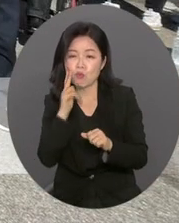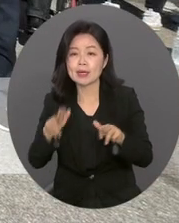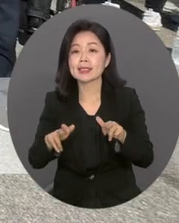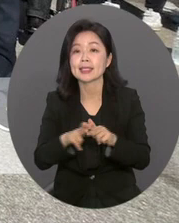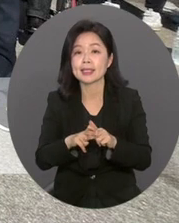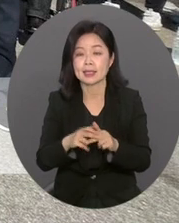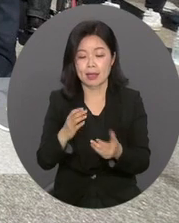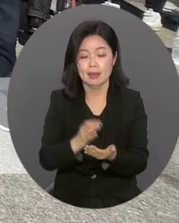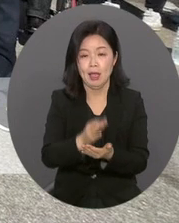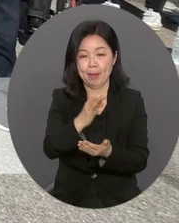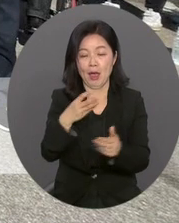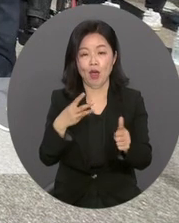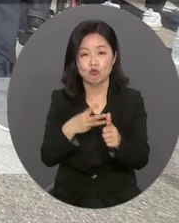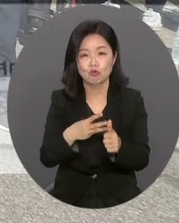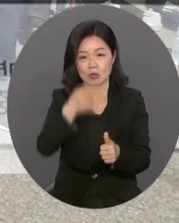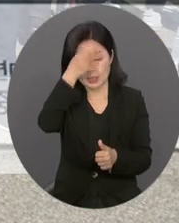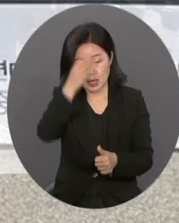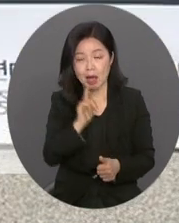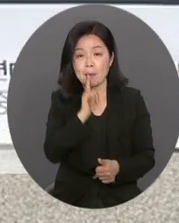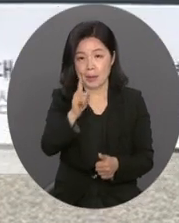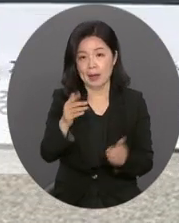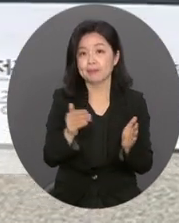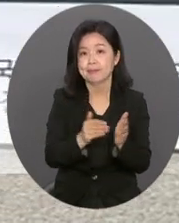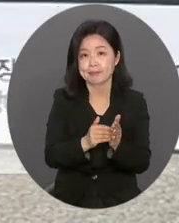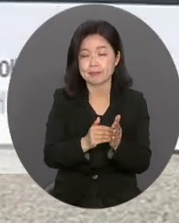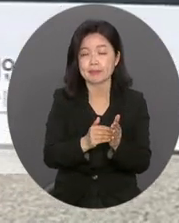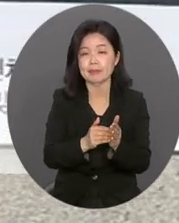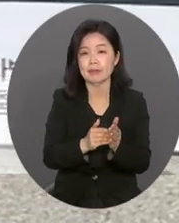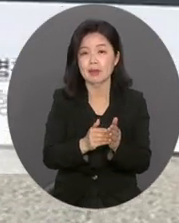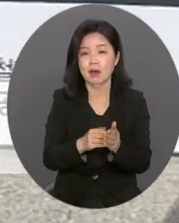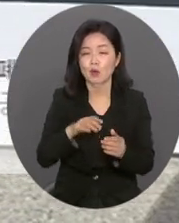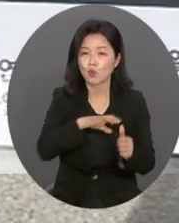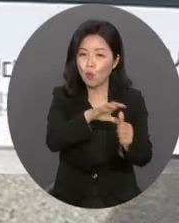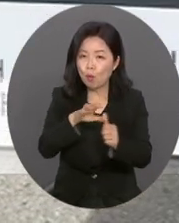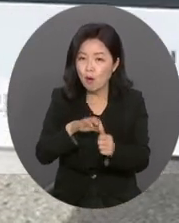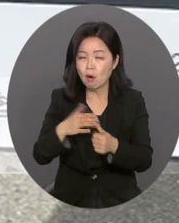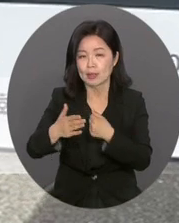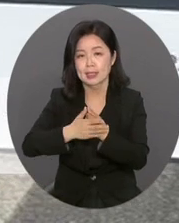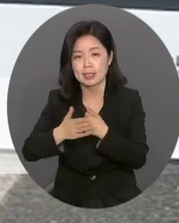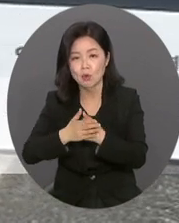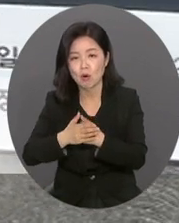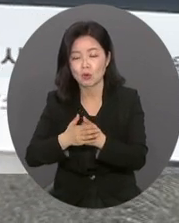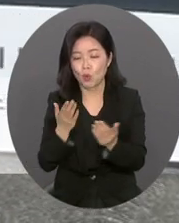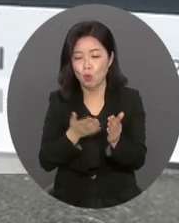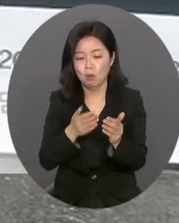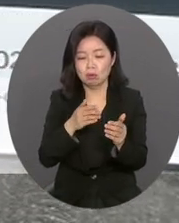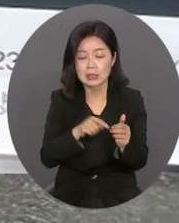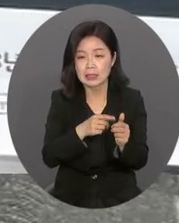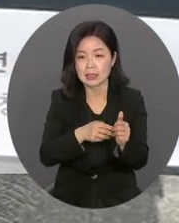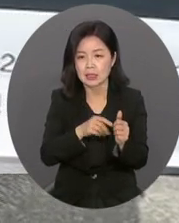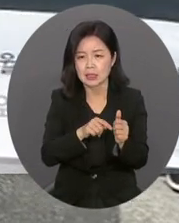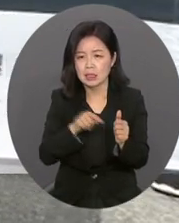담양군의 사과를 촉구했습니다. 연대는 중증장애인 돌봄과 지원, 취약가구 발굴 등의 책임이